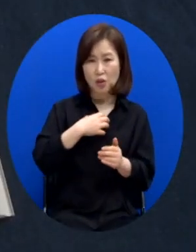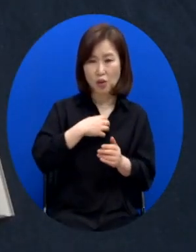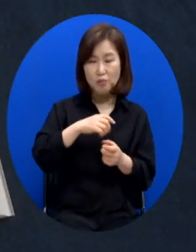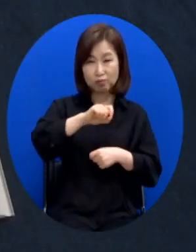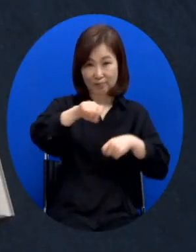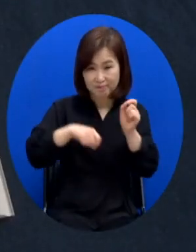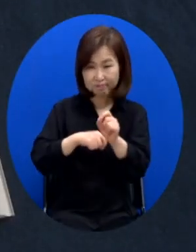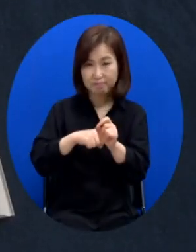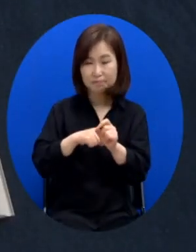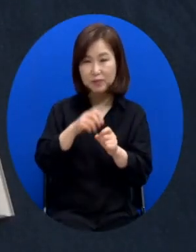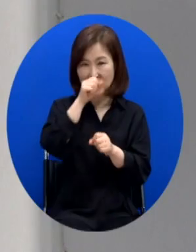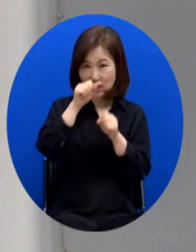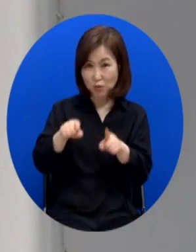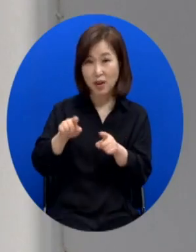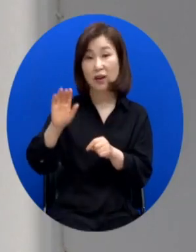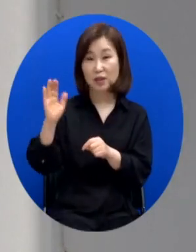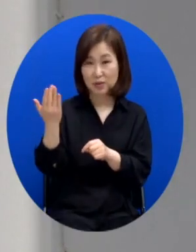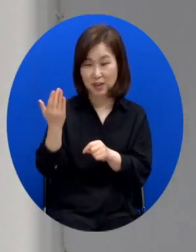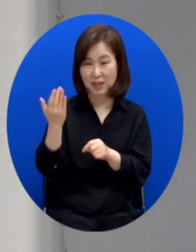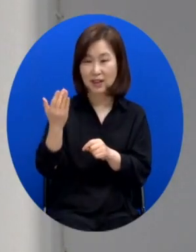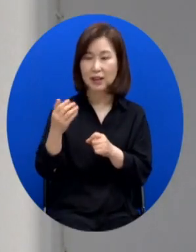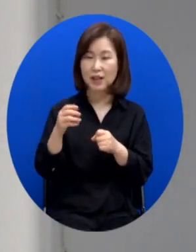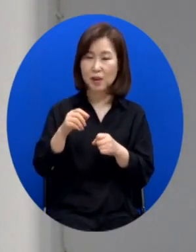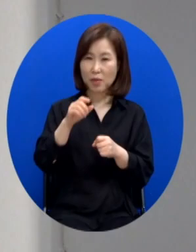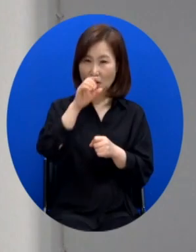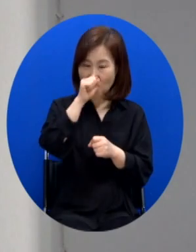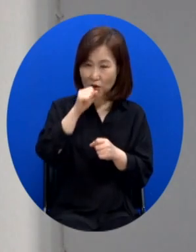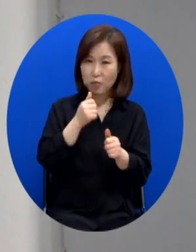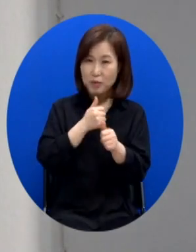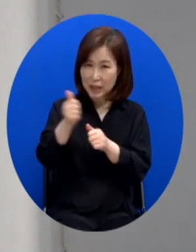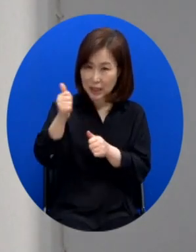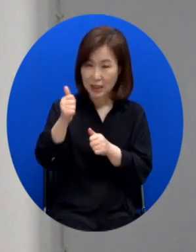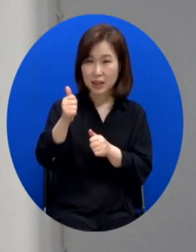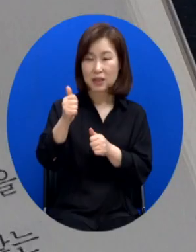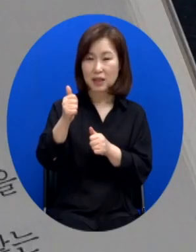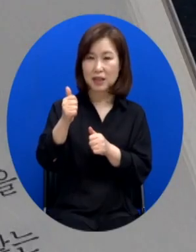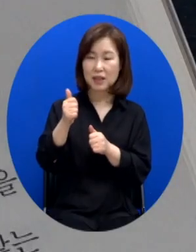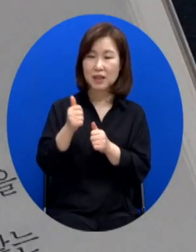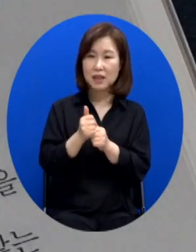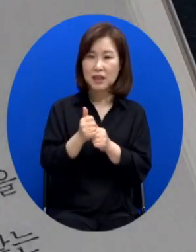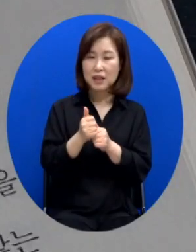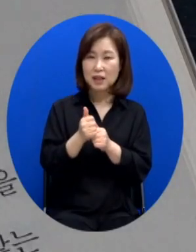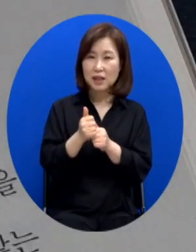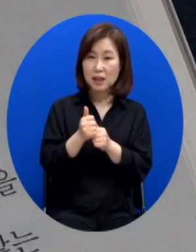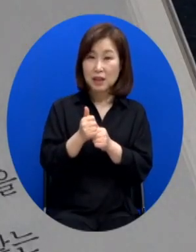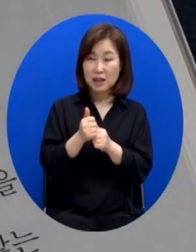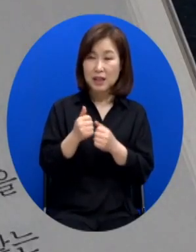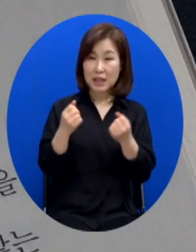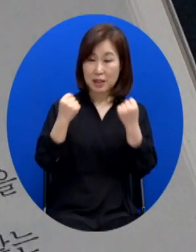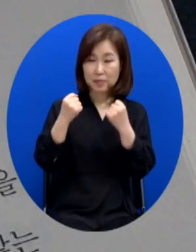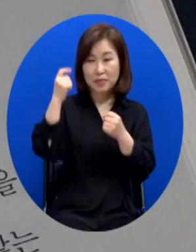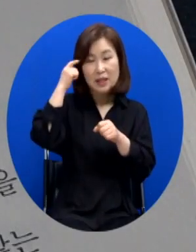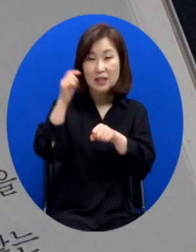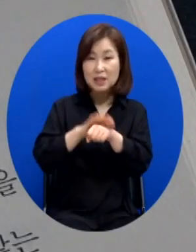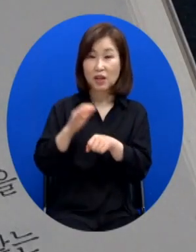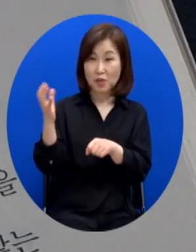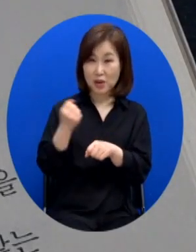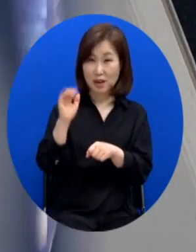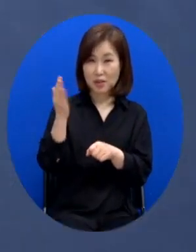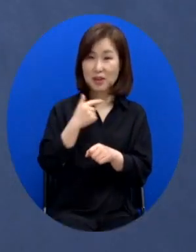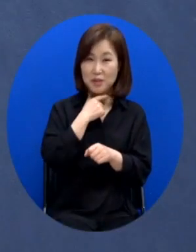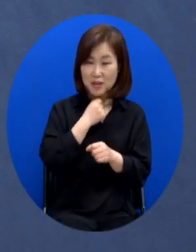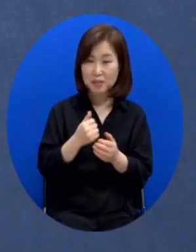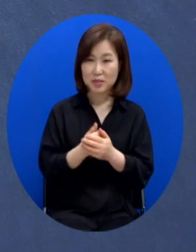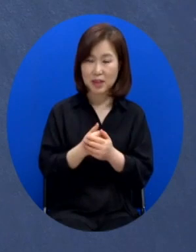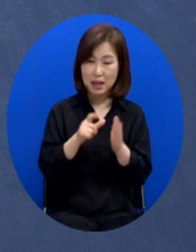한다며 책을 통해 위기를 헤쳐나갈 수 있는 힘과 용기, 지혜를 얻길 바란다고 말했습니다.